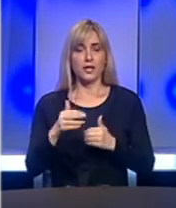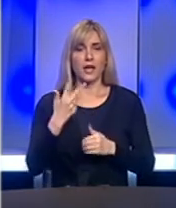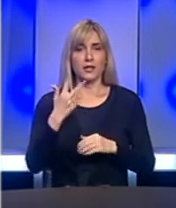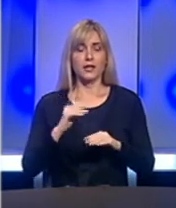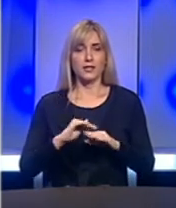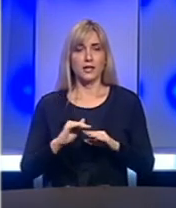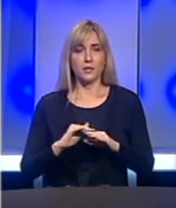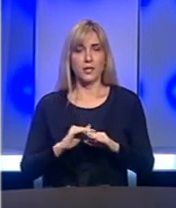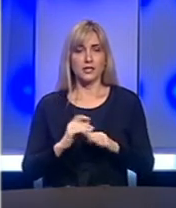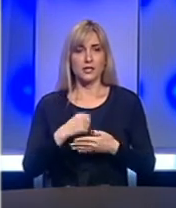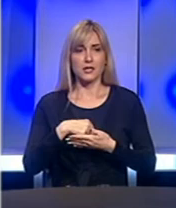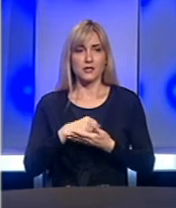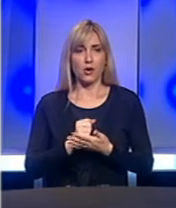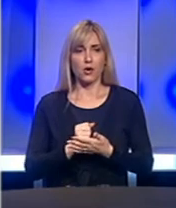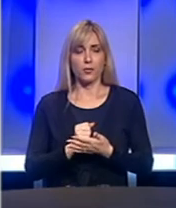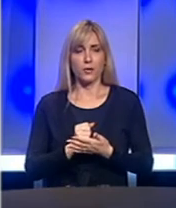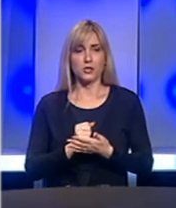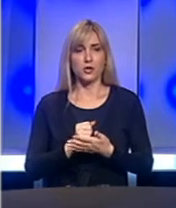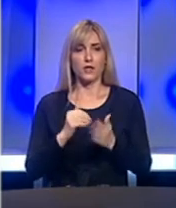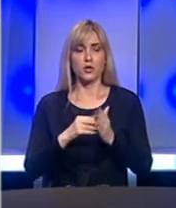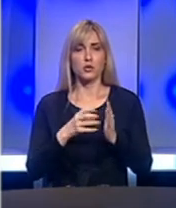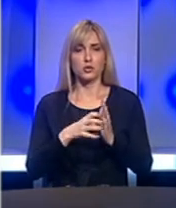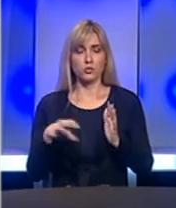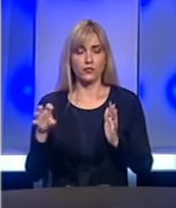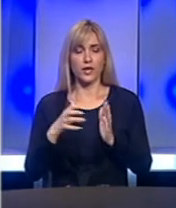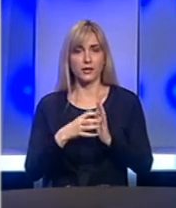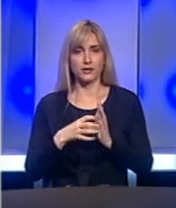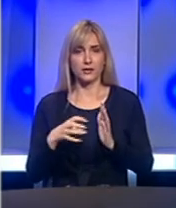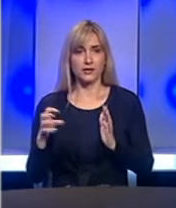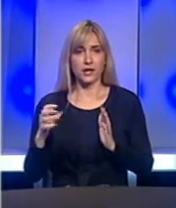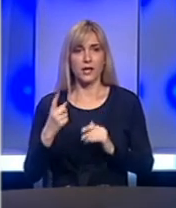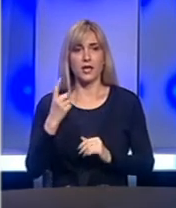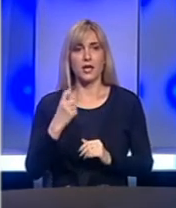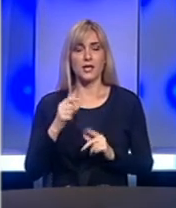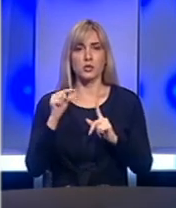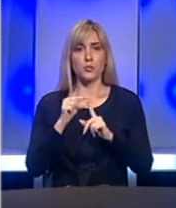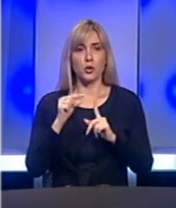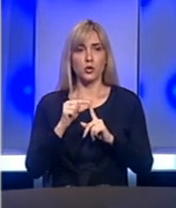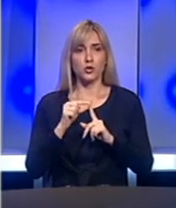25. godišnjice genocida u Srebrenici još uvijek traje, iz